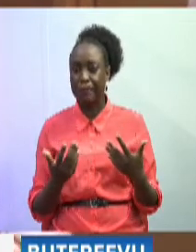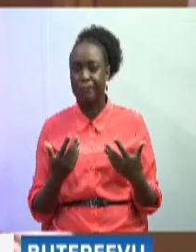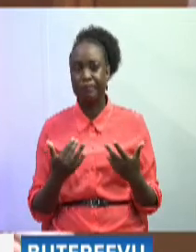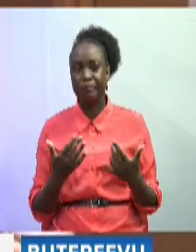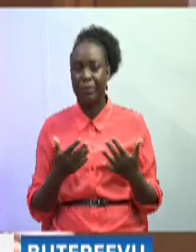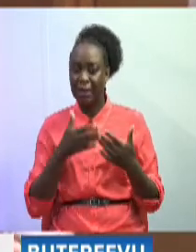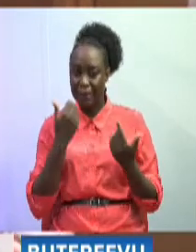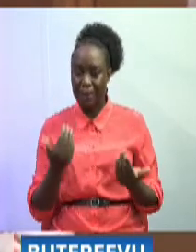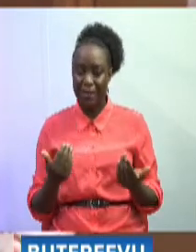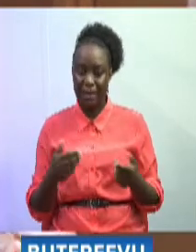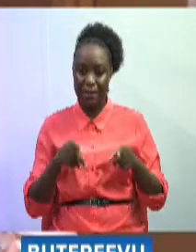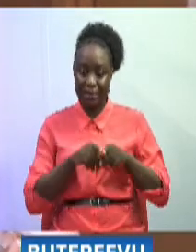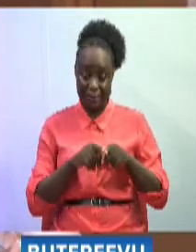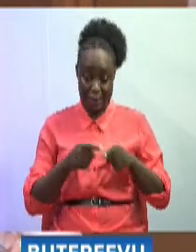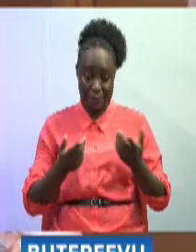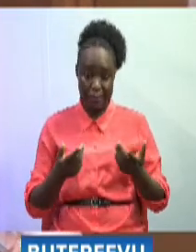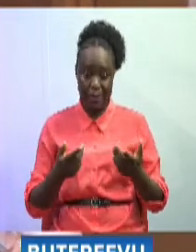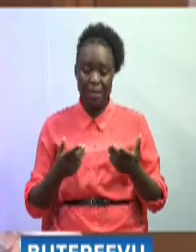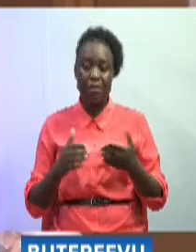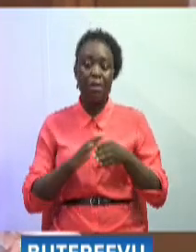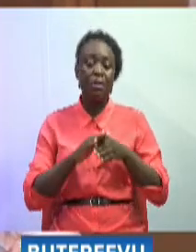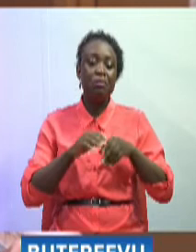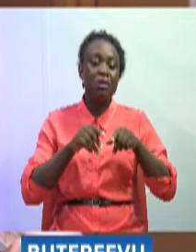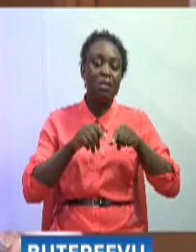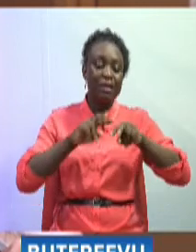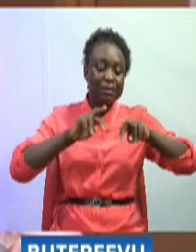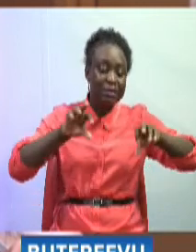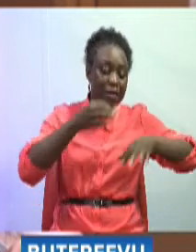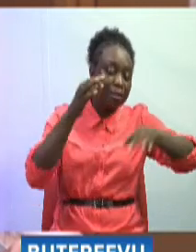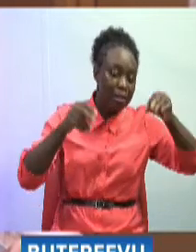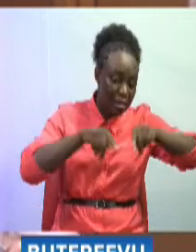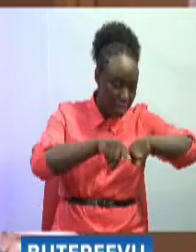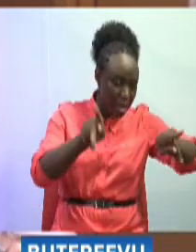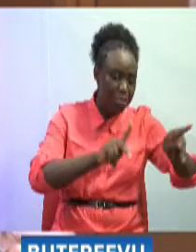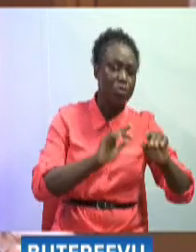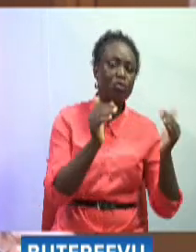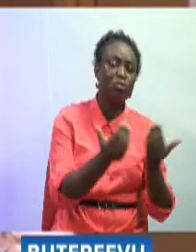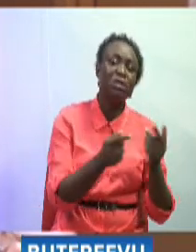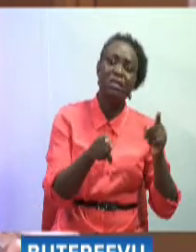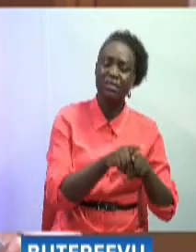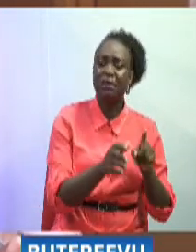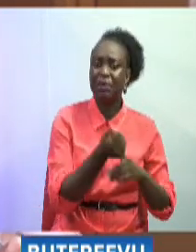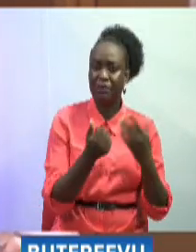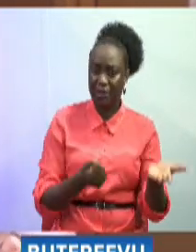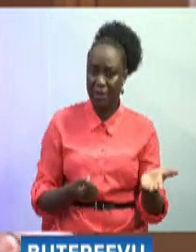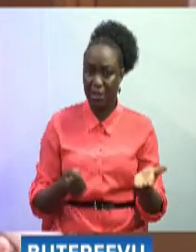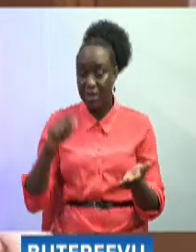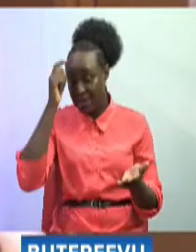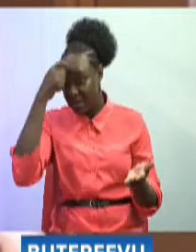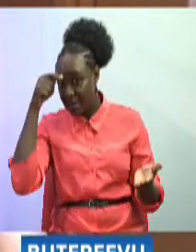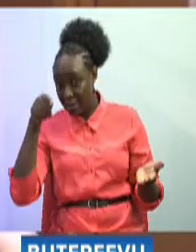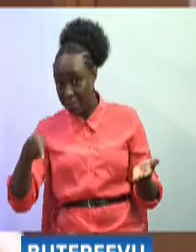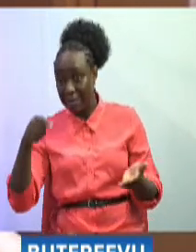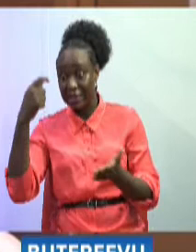mu market okulaba nti omuntu wa wansi afunamu. Bange ebiseera bingi olaba nti gavumenti